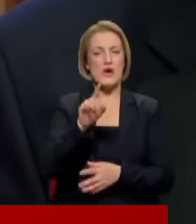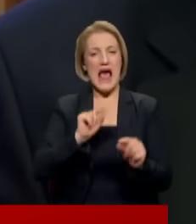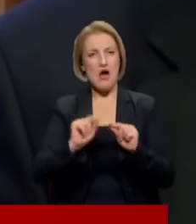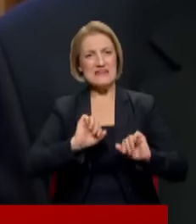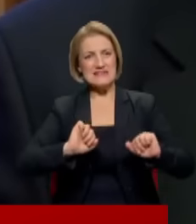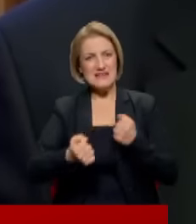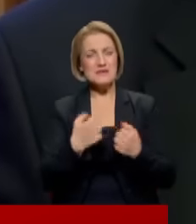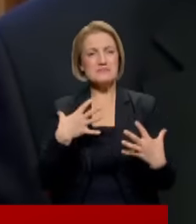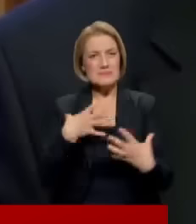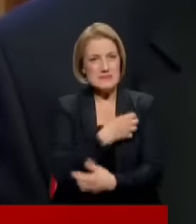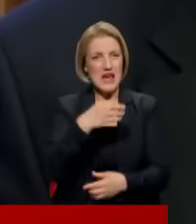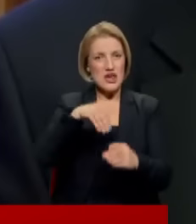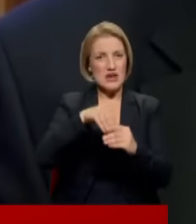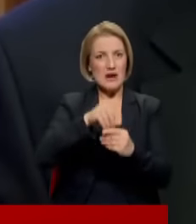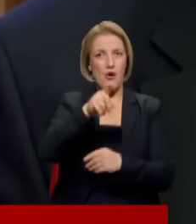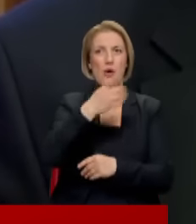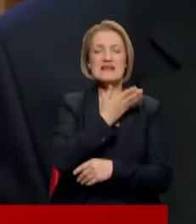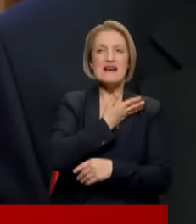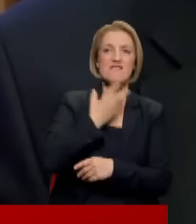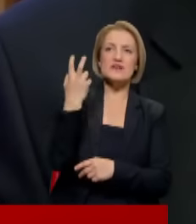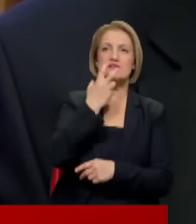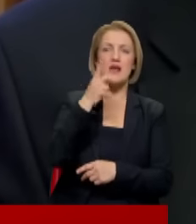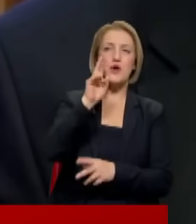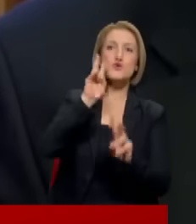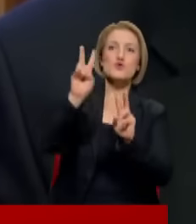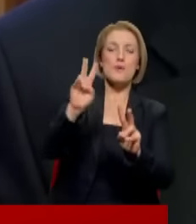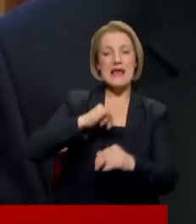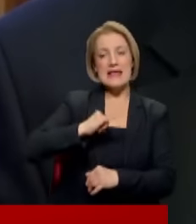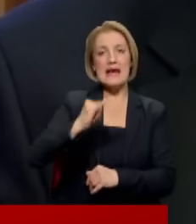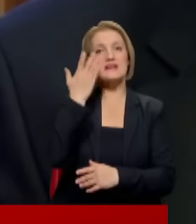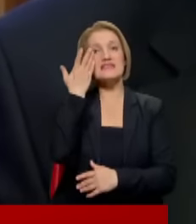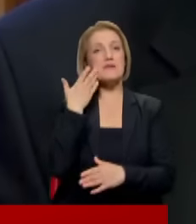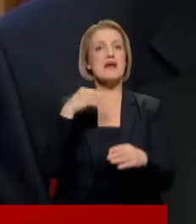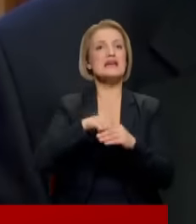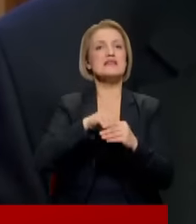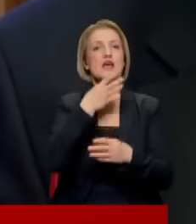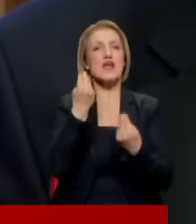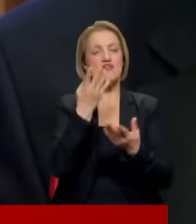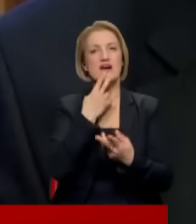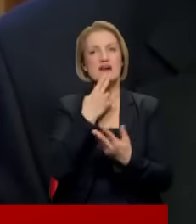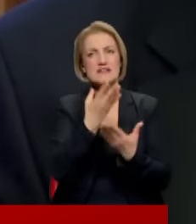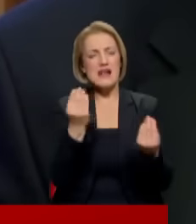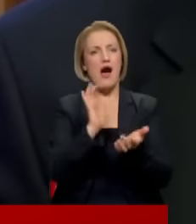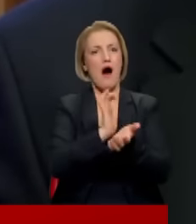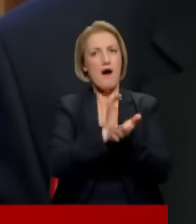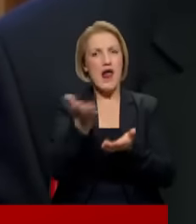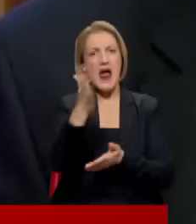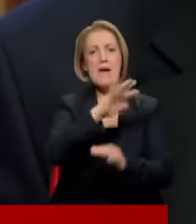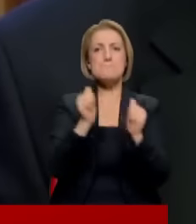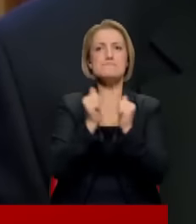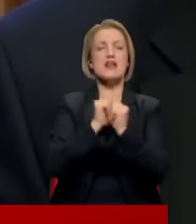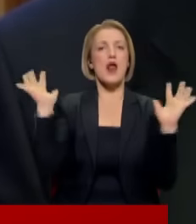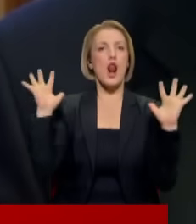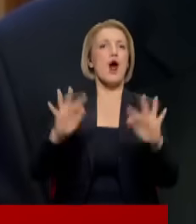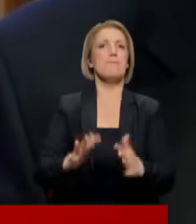sıkıntı ve sitesin içerisinde o sevdikleri sanatçıları görüp yakından izlemek isteyen gençler kadınlar aileler hep birlikte